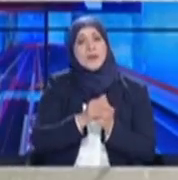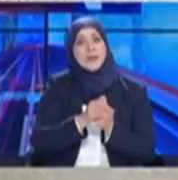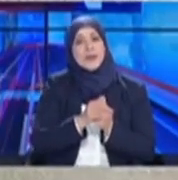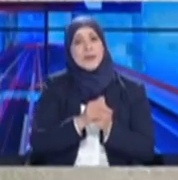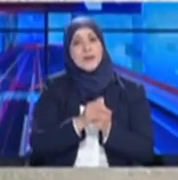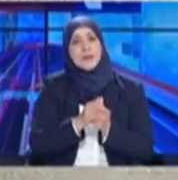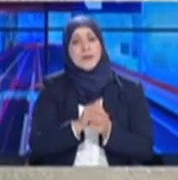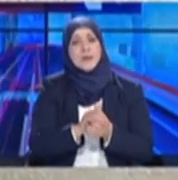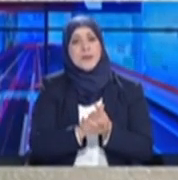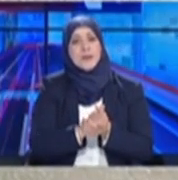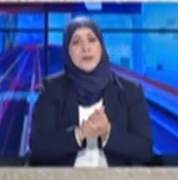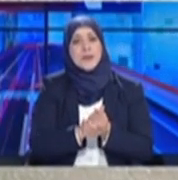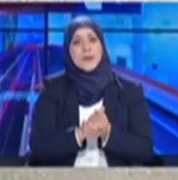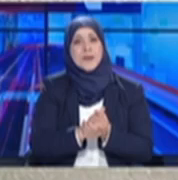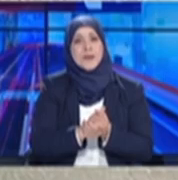اه